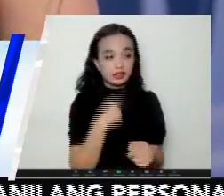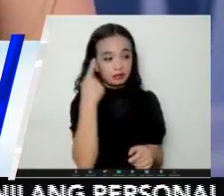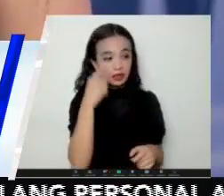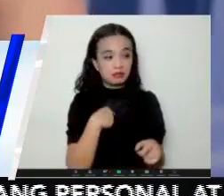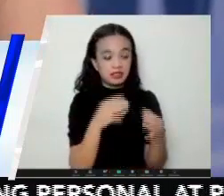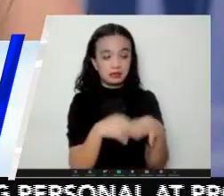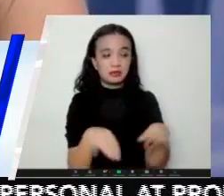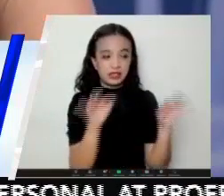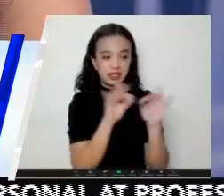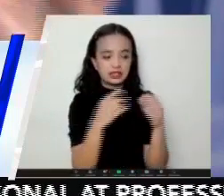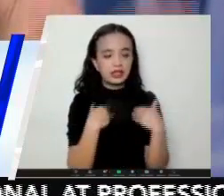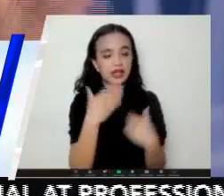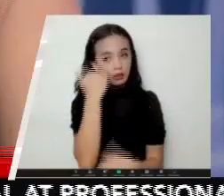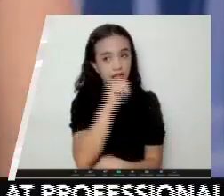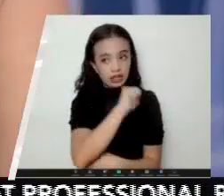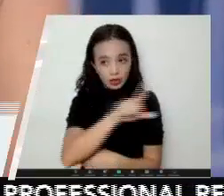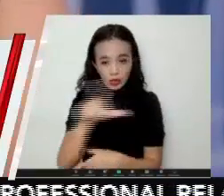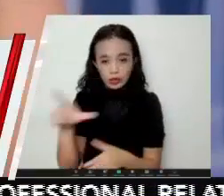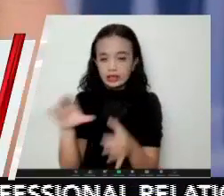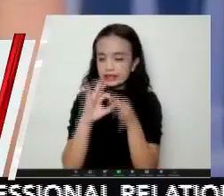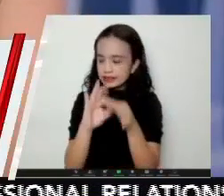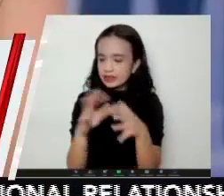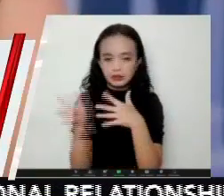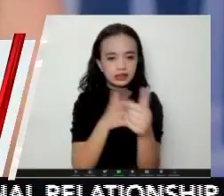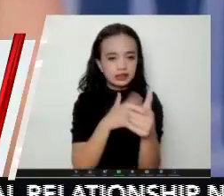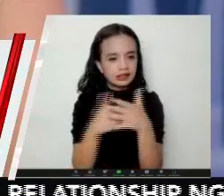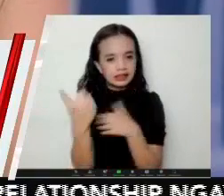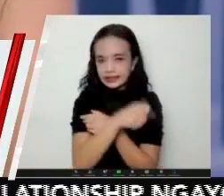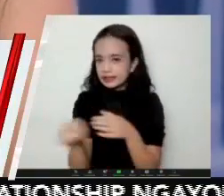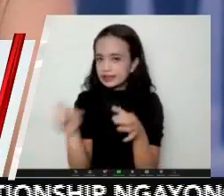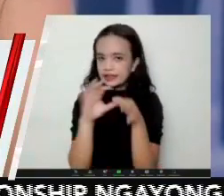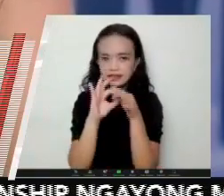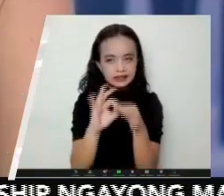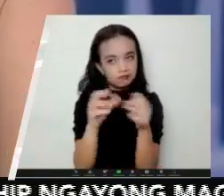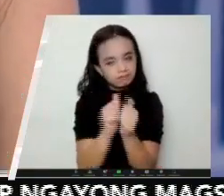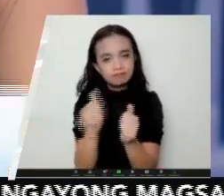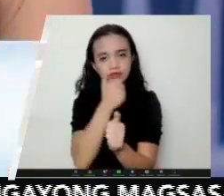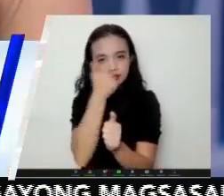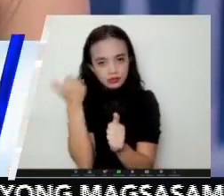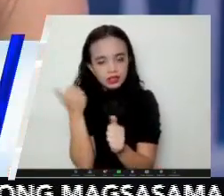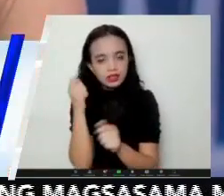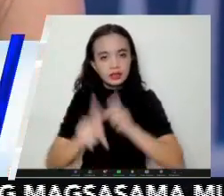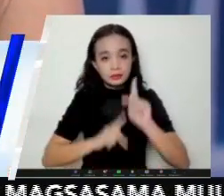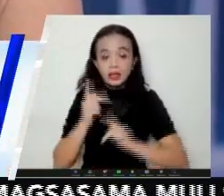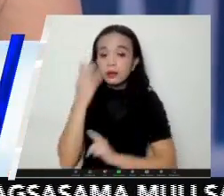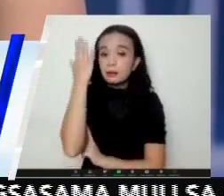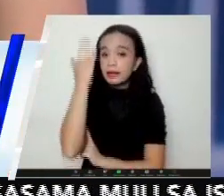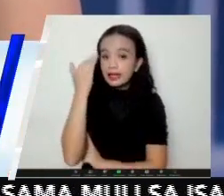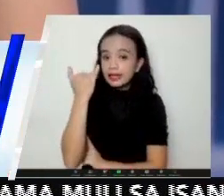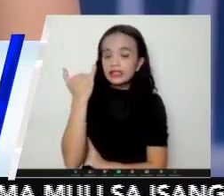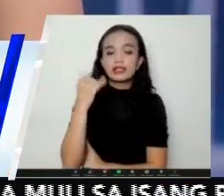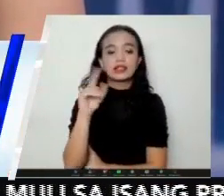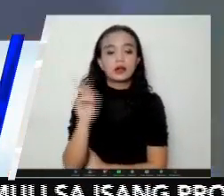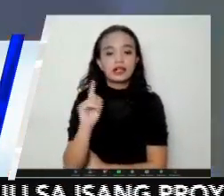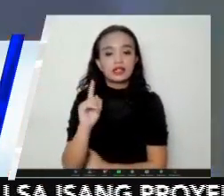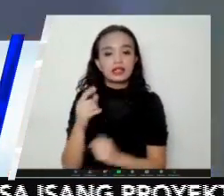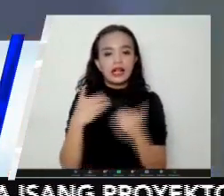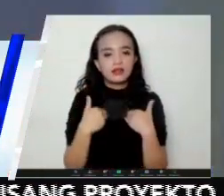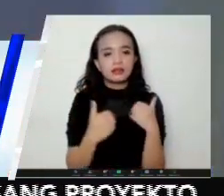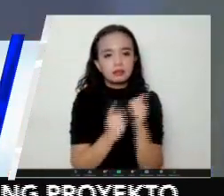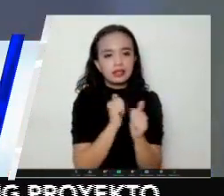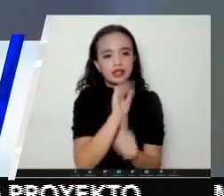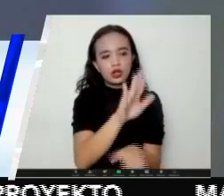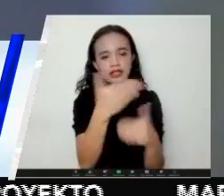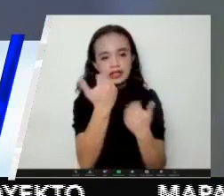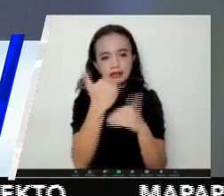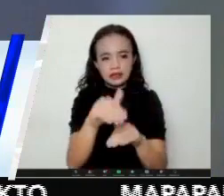sa lahat ng relationship, kahit anong relationship na meron ka with other people. Because it defines your boundaries and your